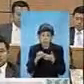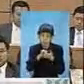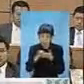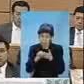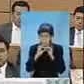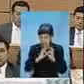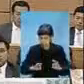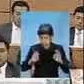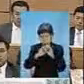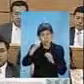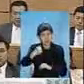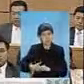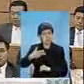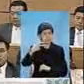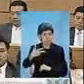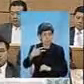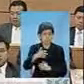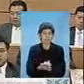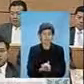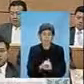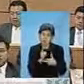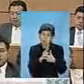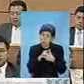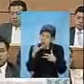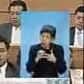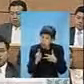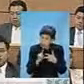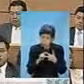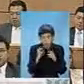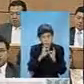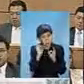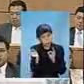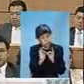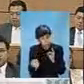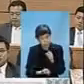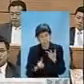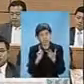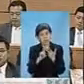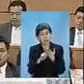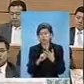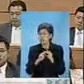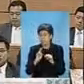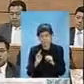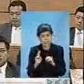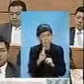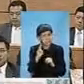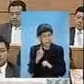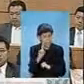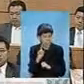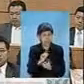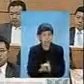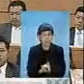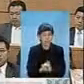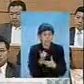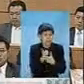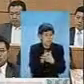ำคัญ3ประการคือที่มาเนื้อหาสาระและการบังคับใช้ในส่